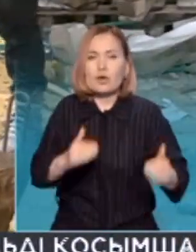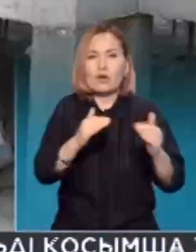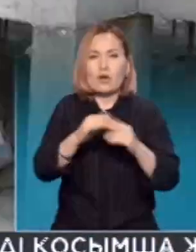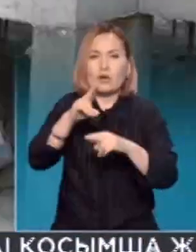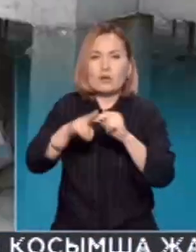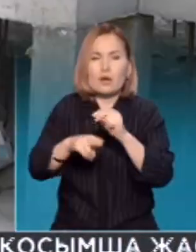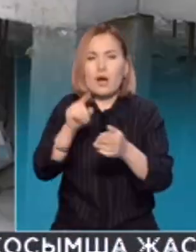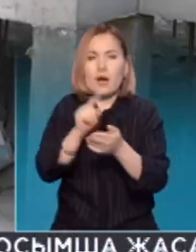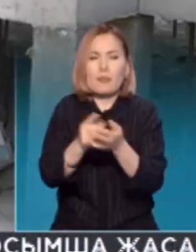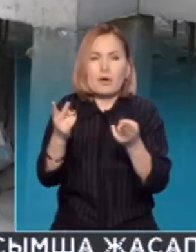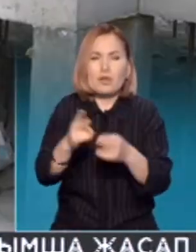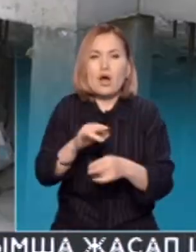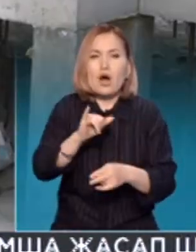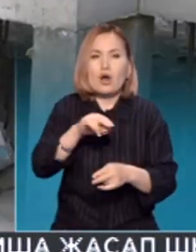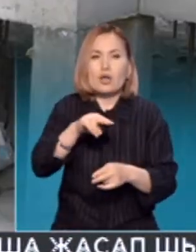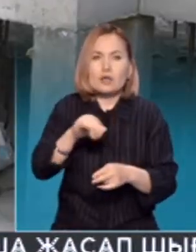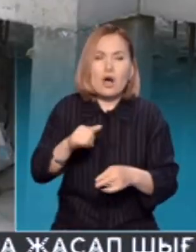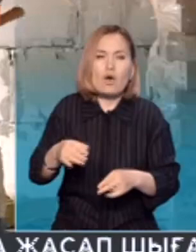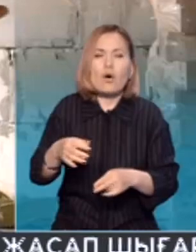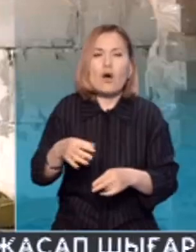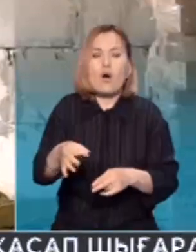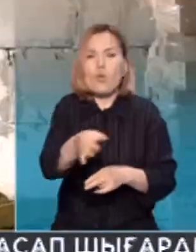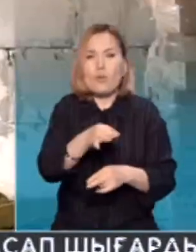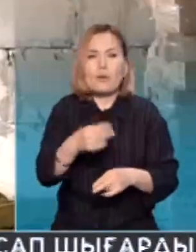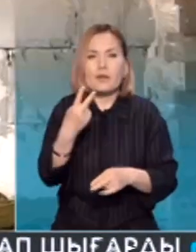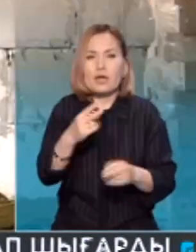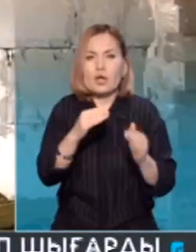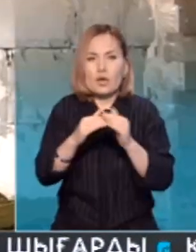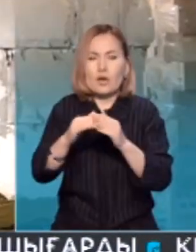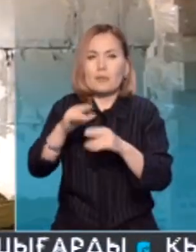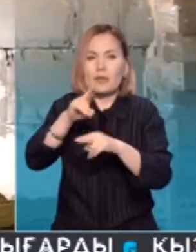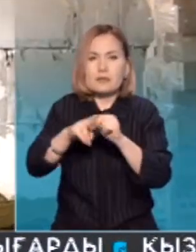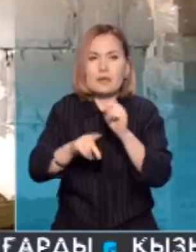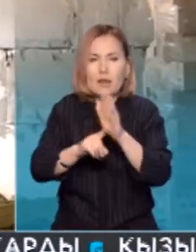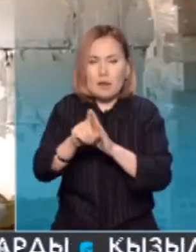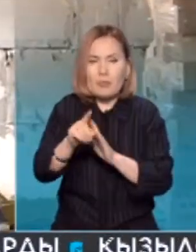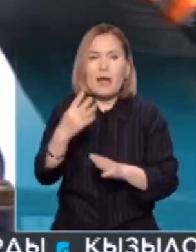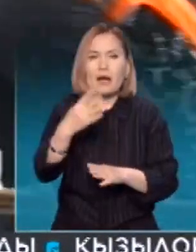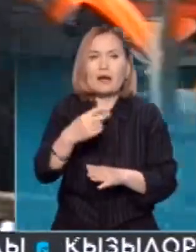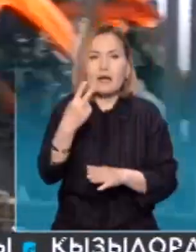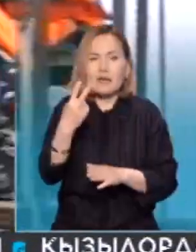алуы тиіс. Мысалға Ұлытауда қазір 2 үй салынып жатыр. Тағы 42 пәтерлі үйдің құрылысы